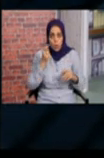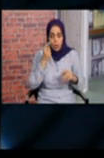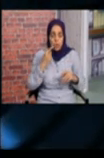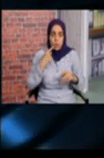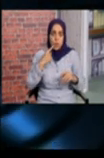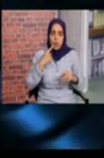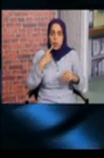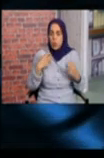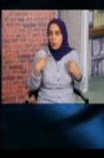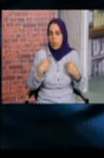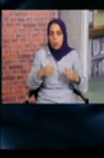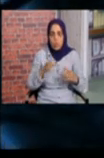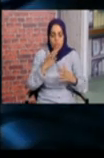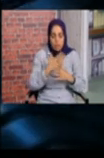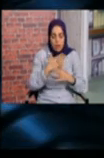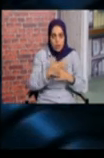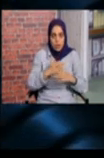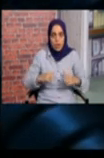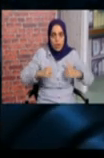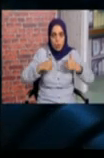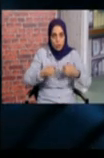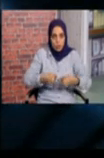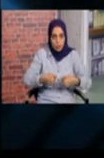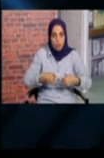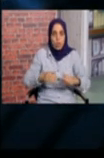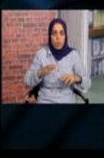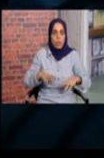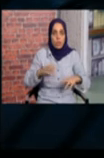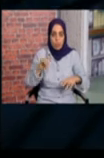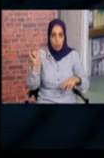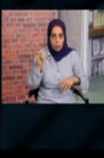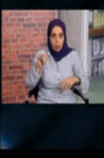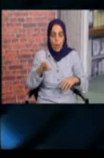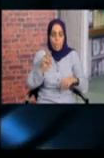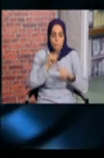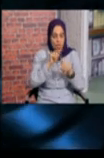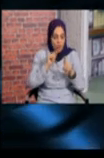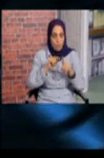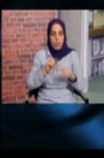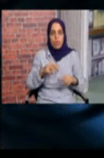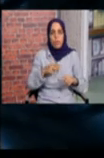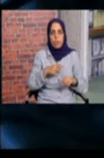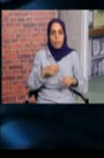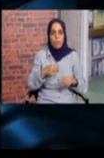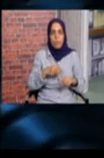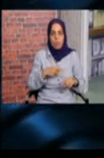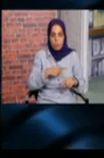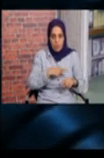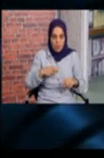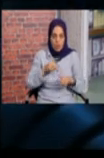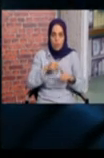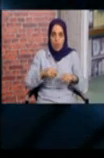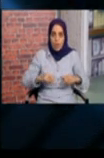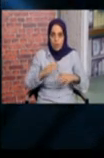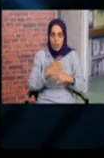والسكر بيبقى أحد أسباب اللي بتعول فكرة إن الموضوع يكون ناجح 100% أو لا. نعم، اتفضل.